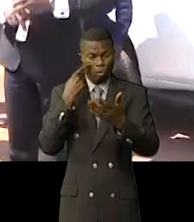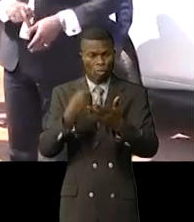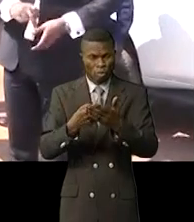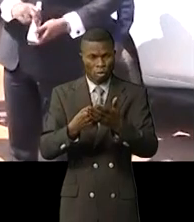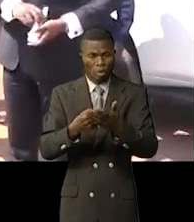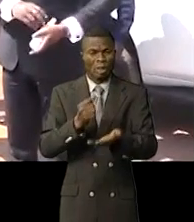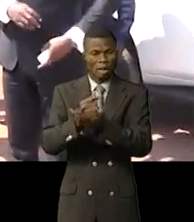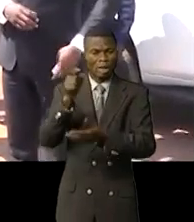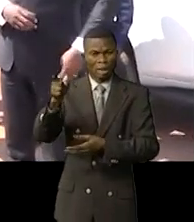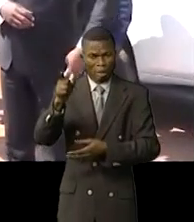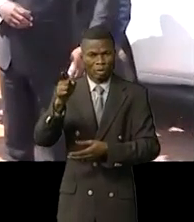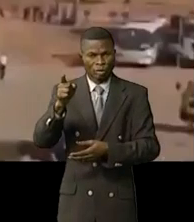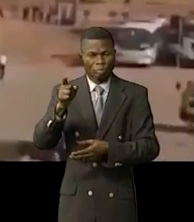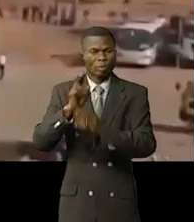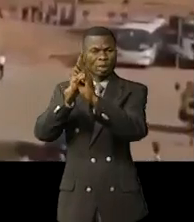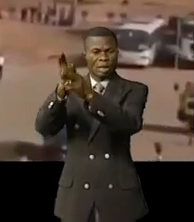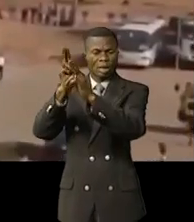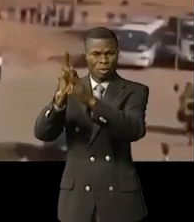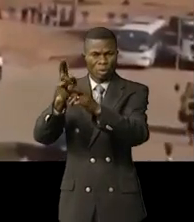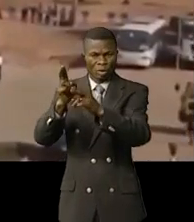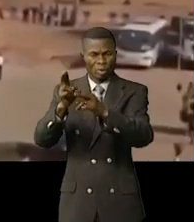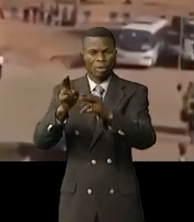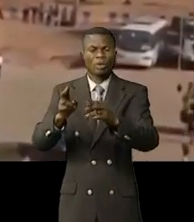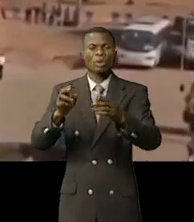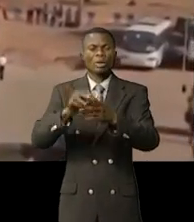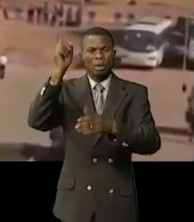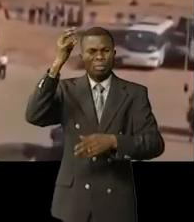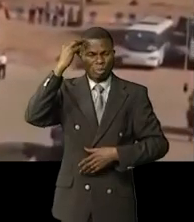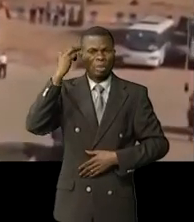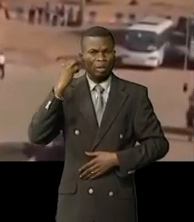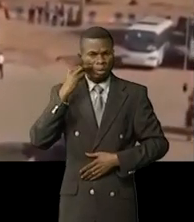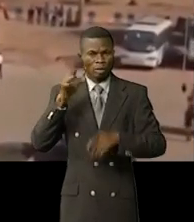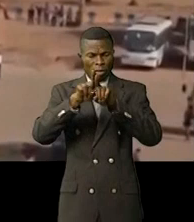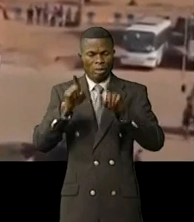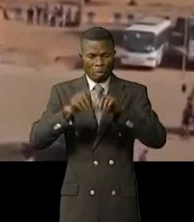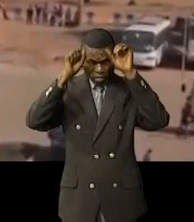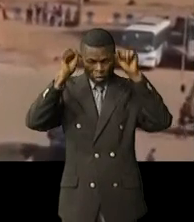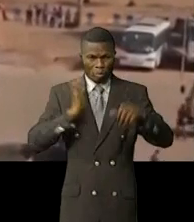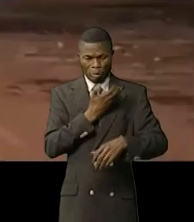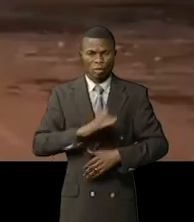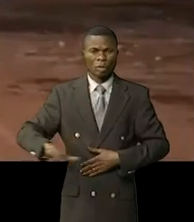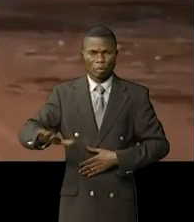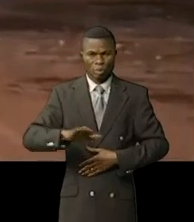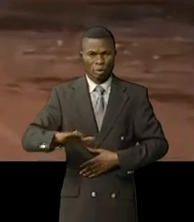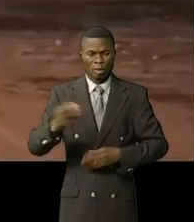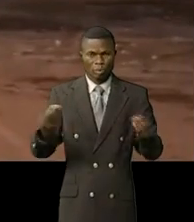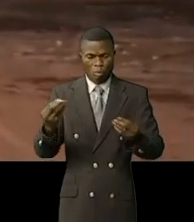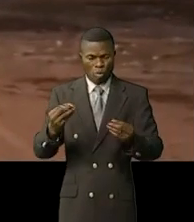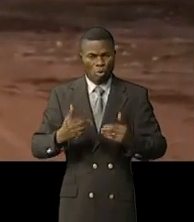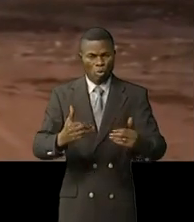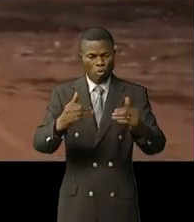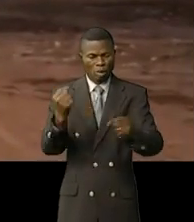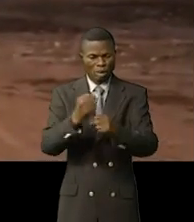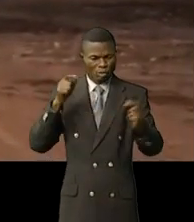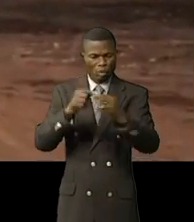devra lui permettre de faire un plaidoyer auprès du Premier ministre et du Président de la République pour le parachèvement des